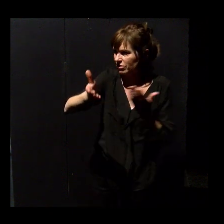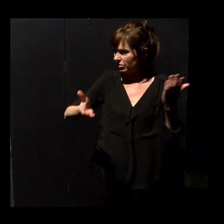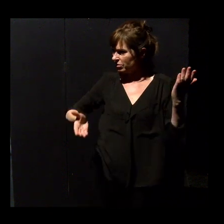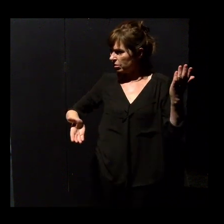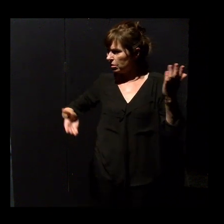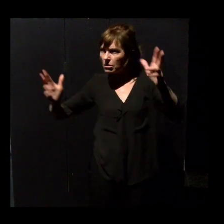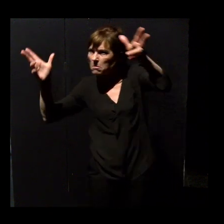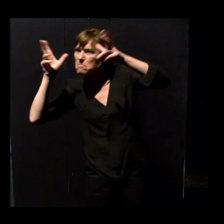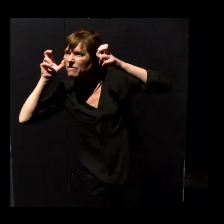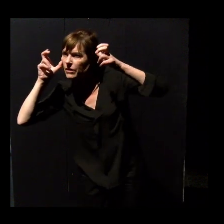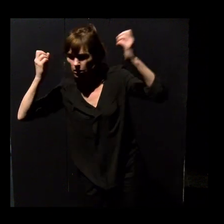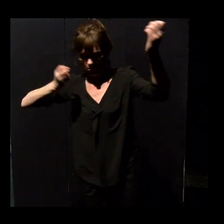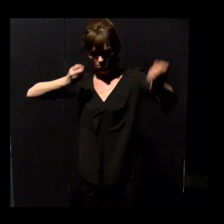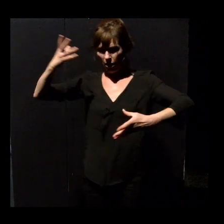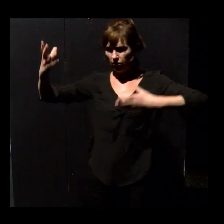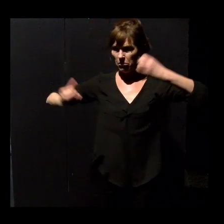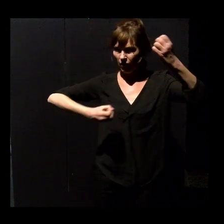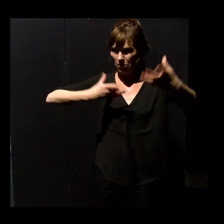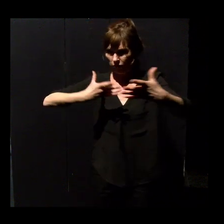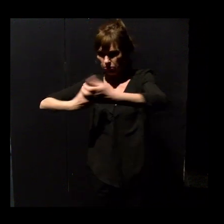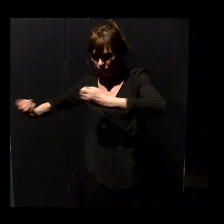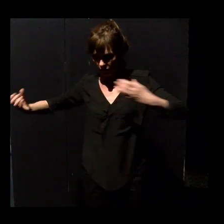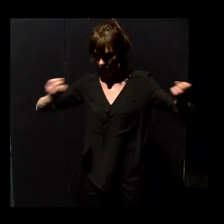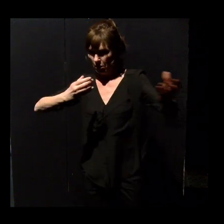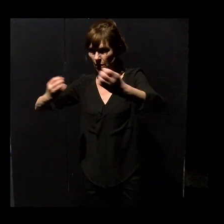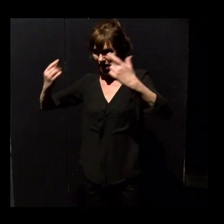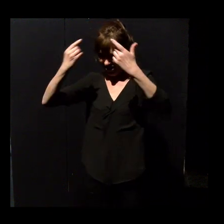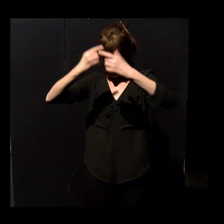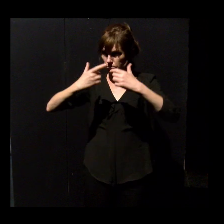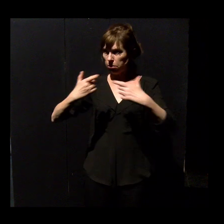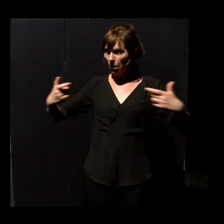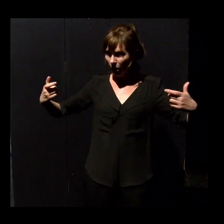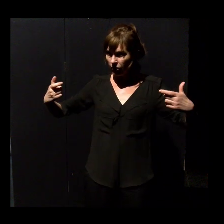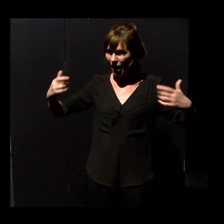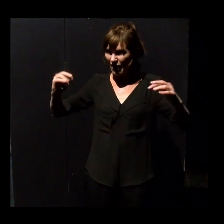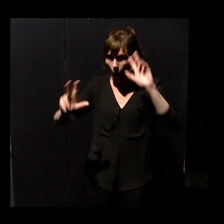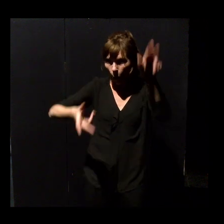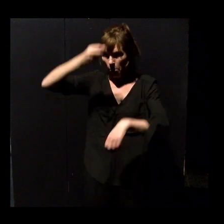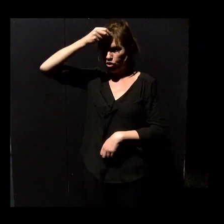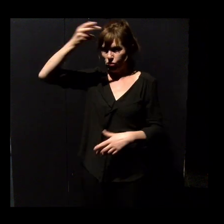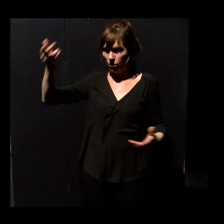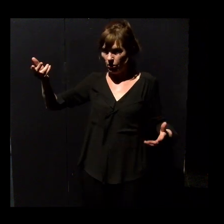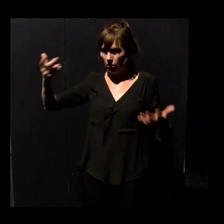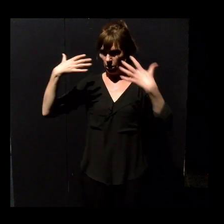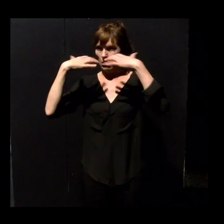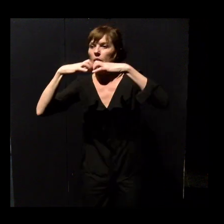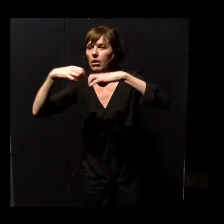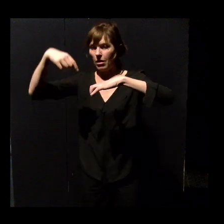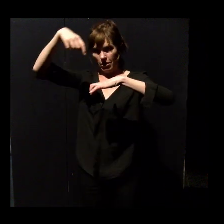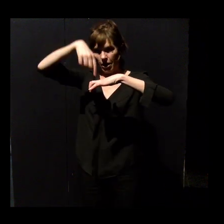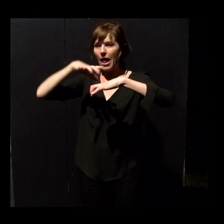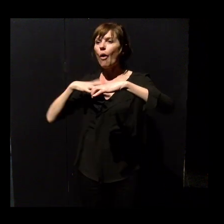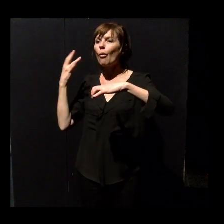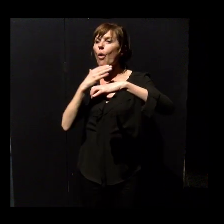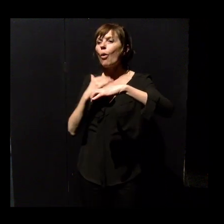articuler, à les signer. Il y a beaucoup de régions mises en jeu. Et là, j'attirais votre attention sur ces régions qui sont plutôt rose-violette